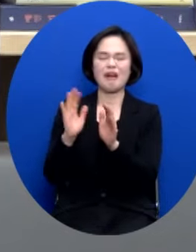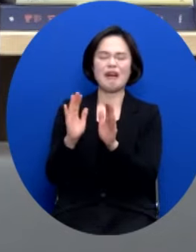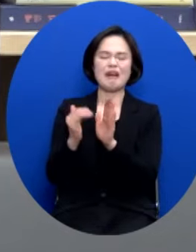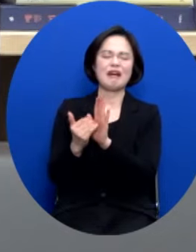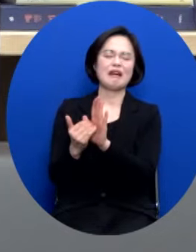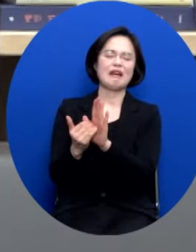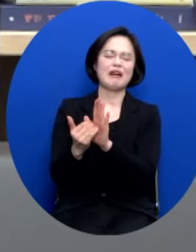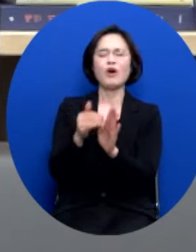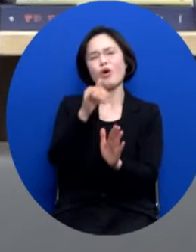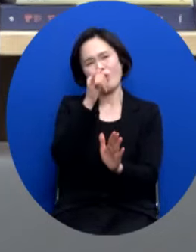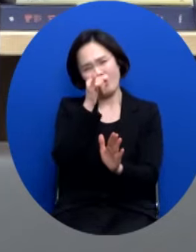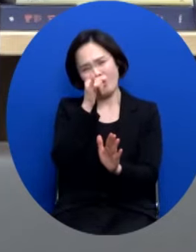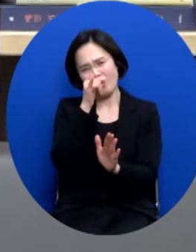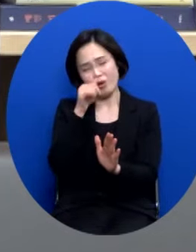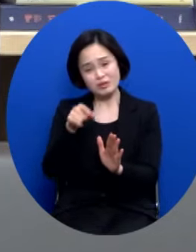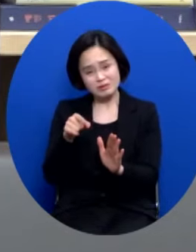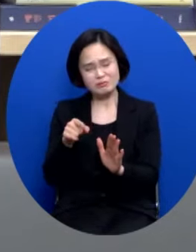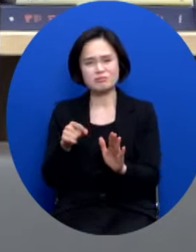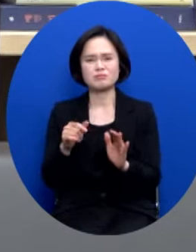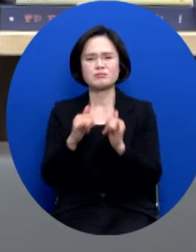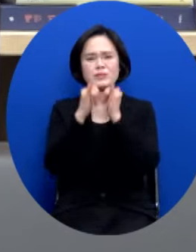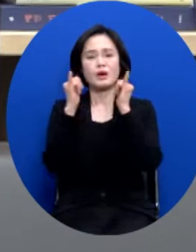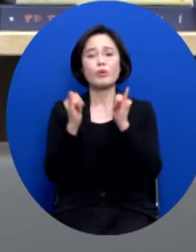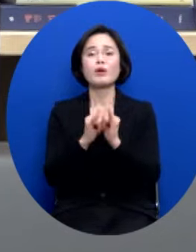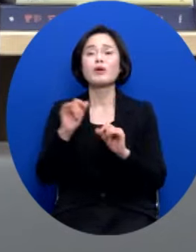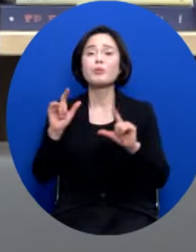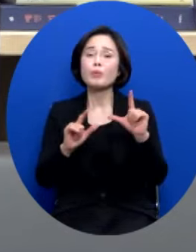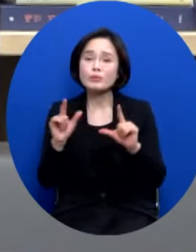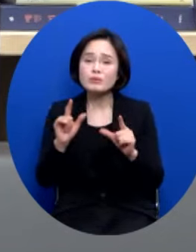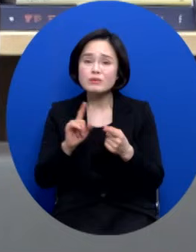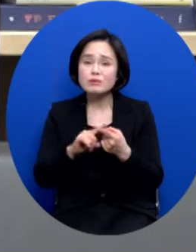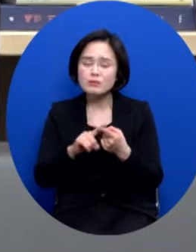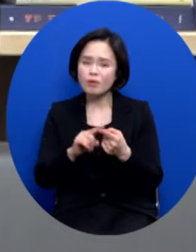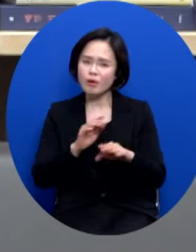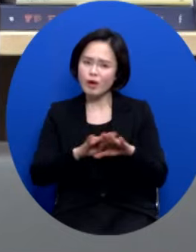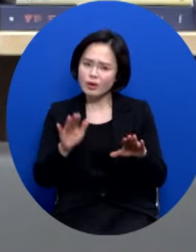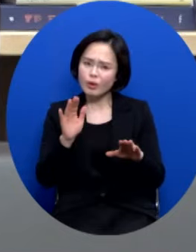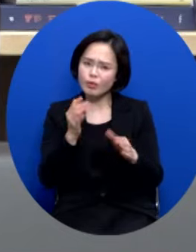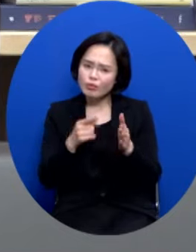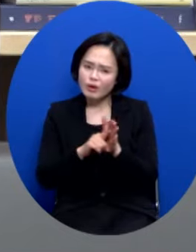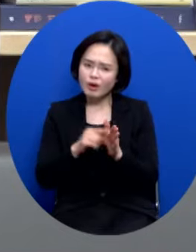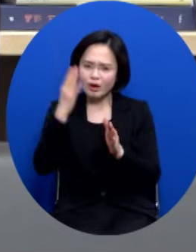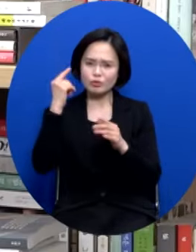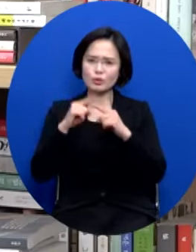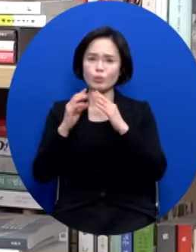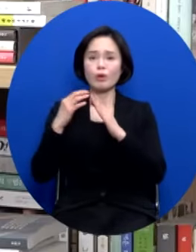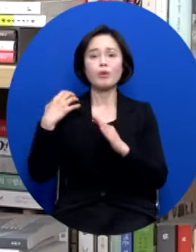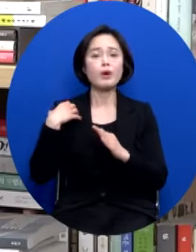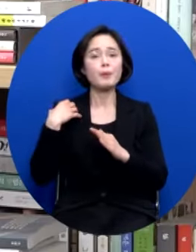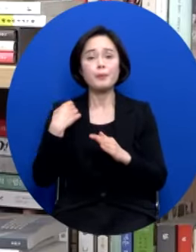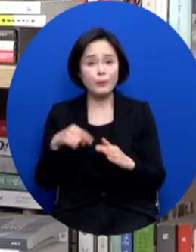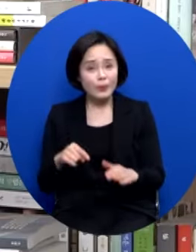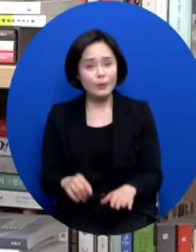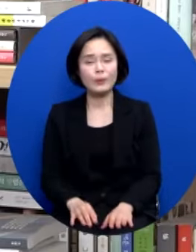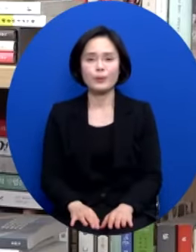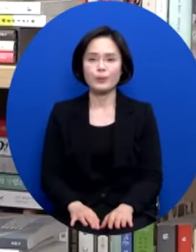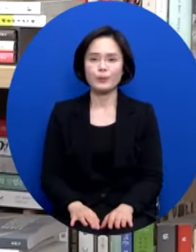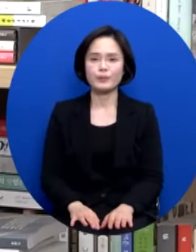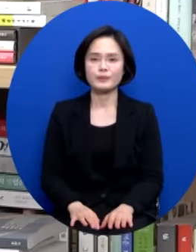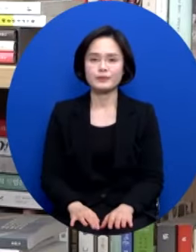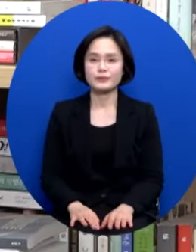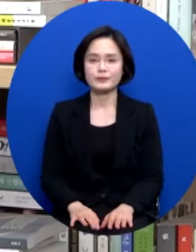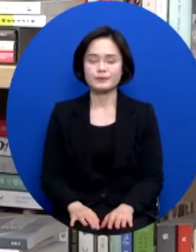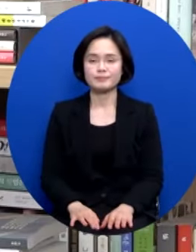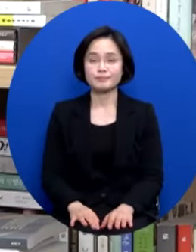또 현상에 대해서 한국교회가 해야 할 역할이 있을 것 같아요. 예, 어떤 역할이 필요할까요? 창세기 말씀처럼